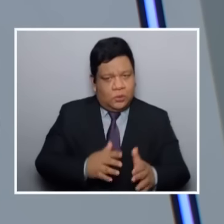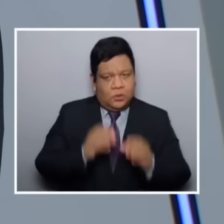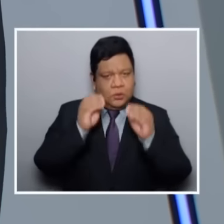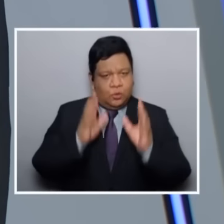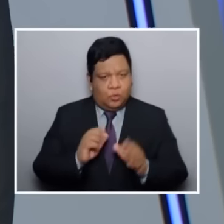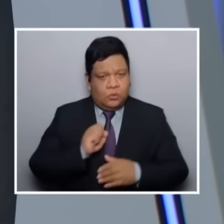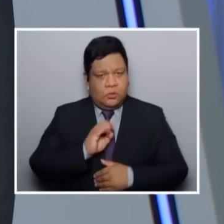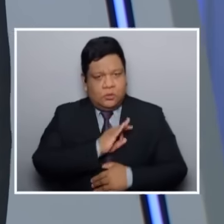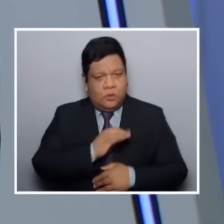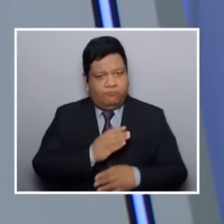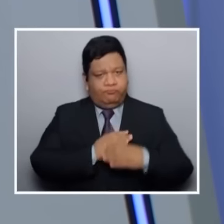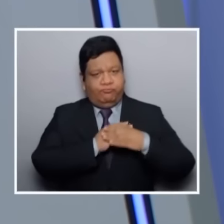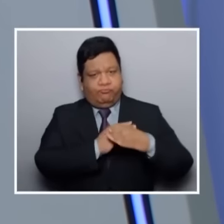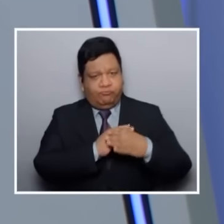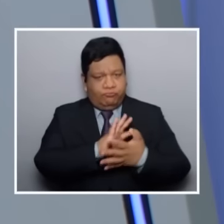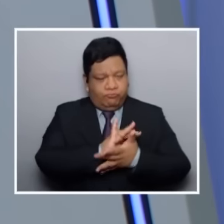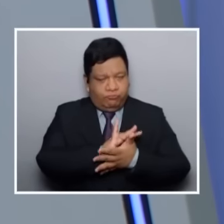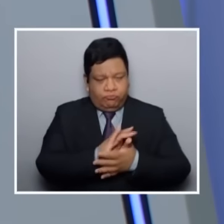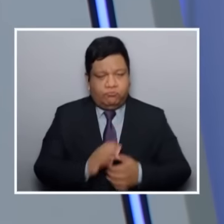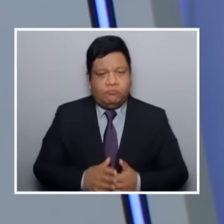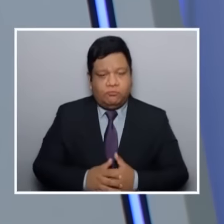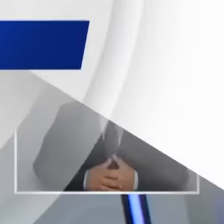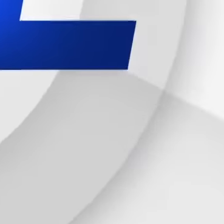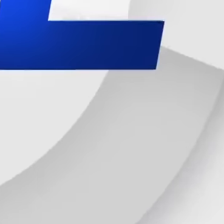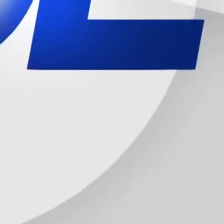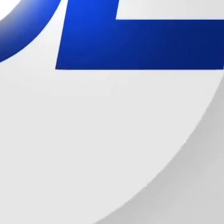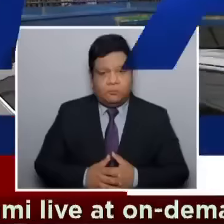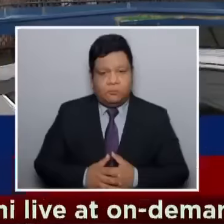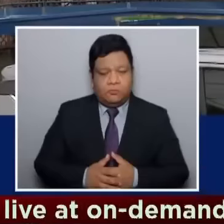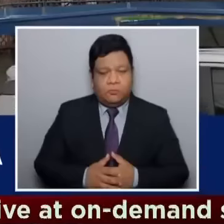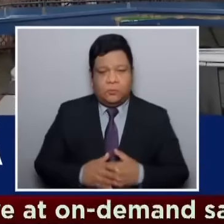sa pagpapatrol ni Joyce Balancho.